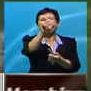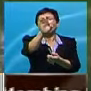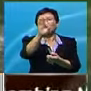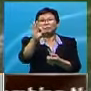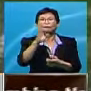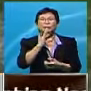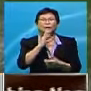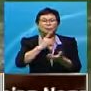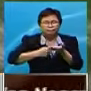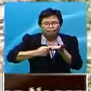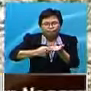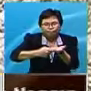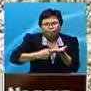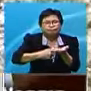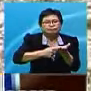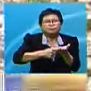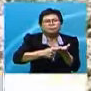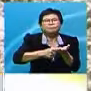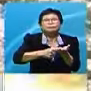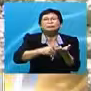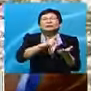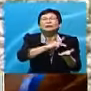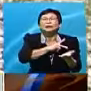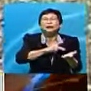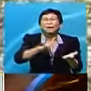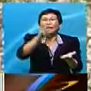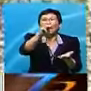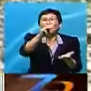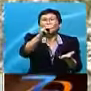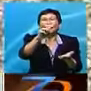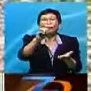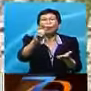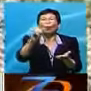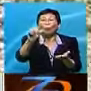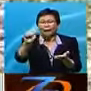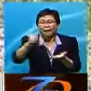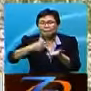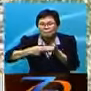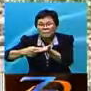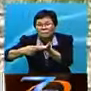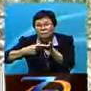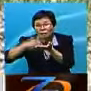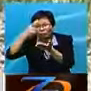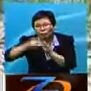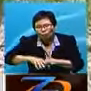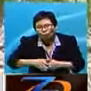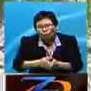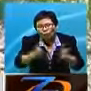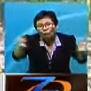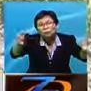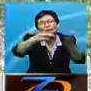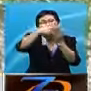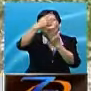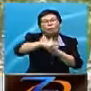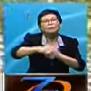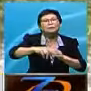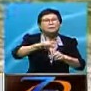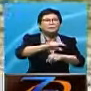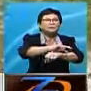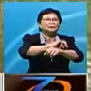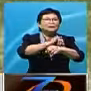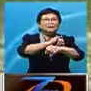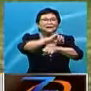berkata, perbincangan dengan Kementerian Pertanian dan Industri Asas Tani untuk memperluaskan program jelapang padi di Mersing